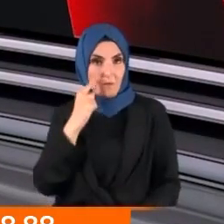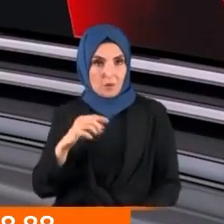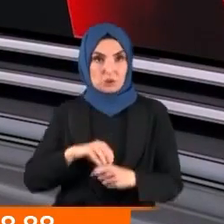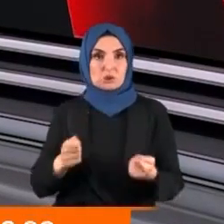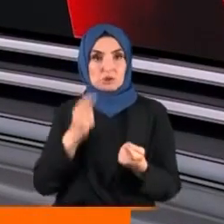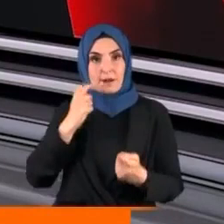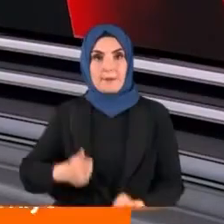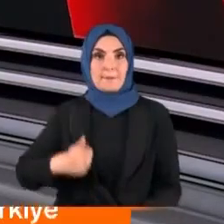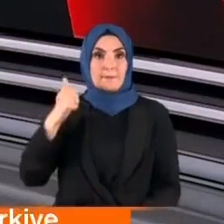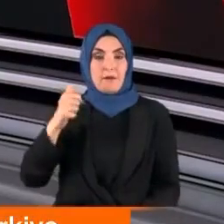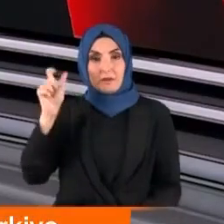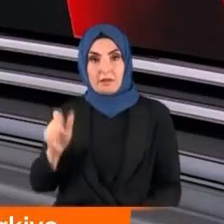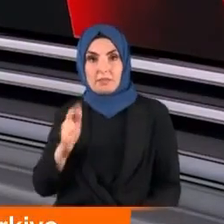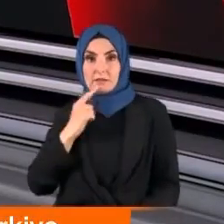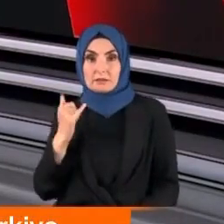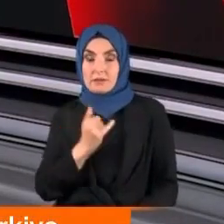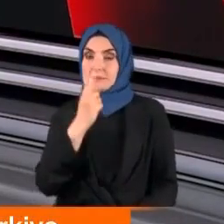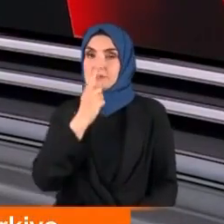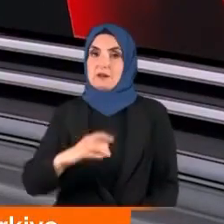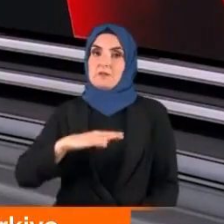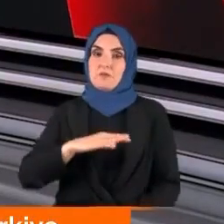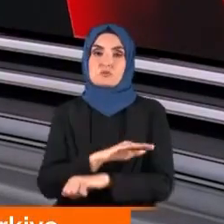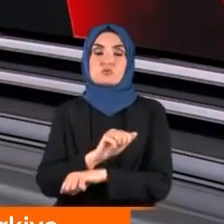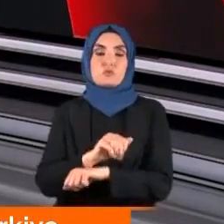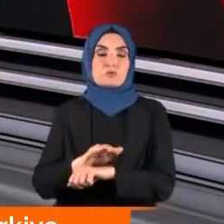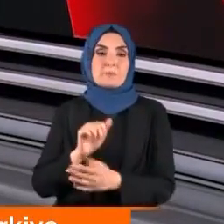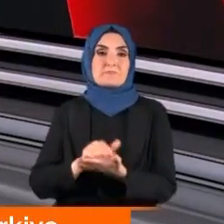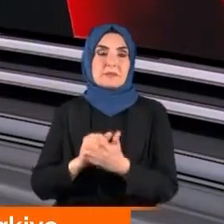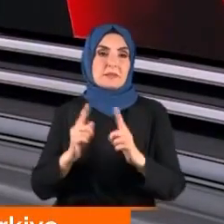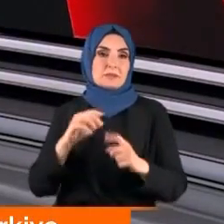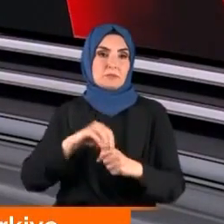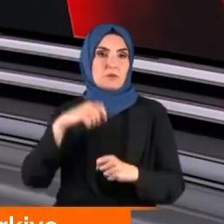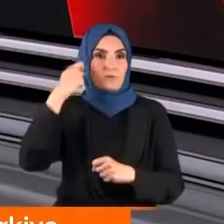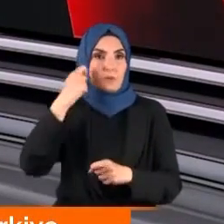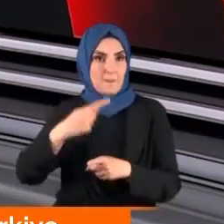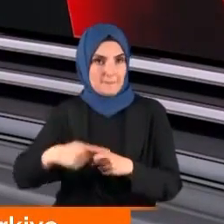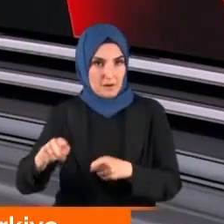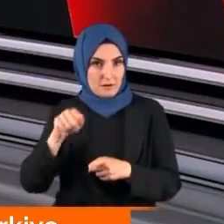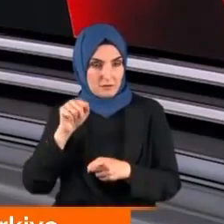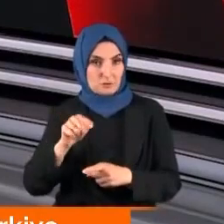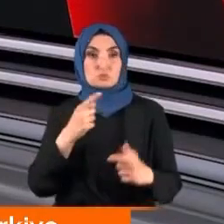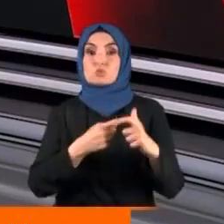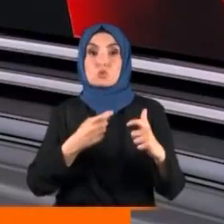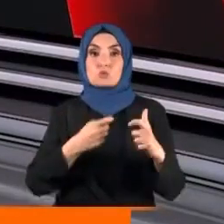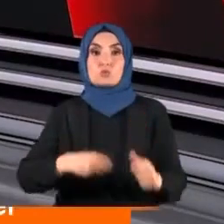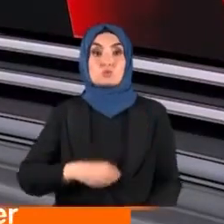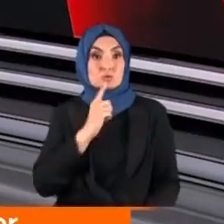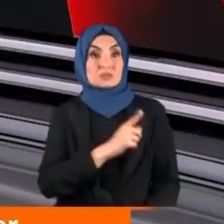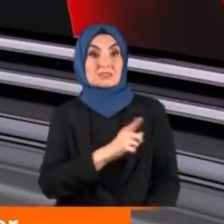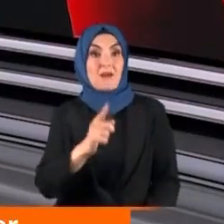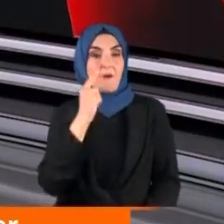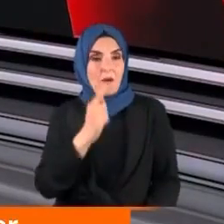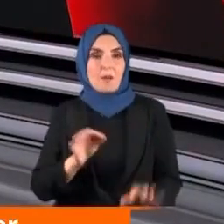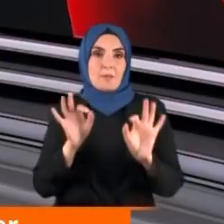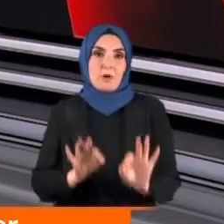gösterdi. Sosyal medya hesabından bir video paylaşan bakan soruşturmaların suç duyularıyla başladığını belirtti. Rakamlarla